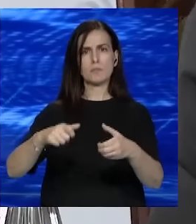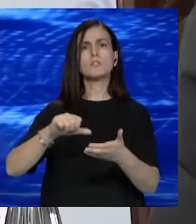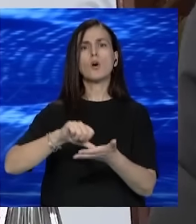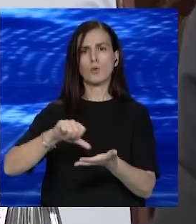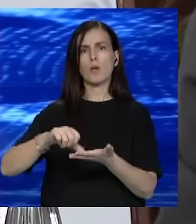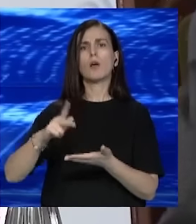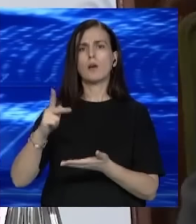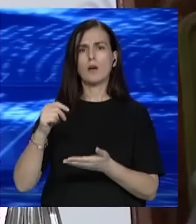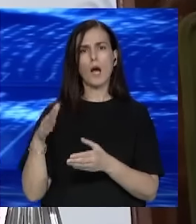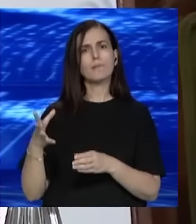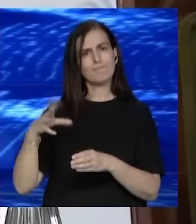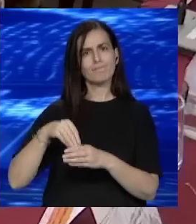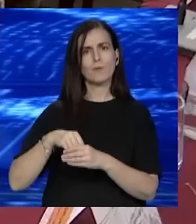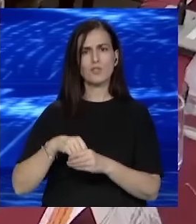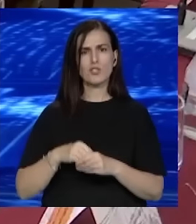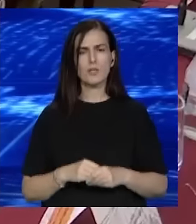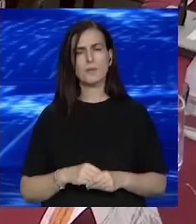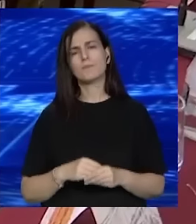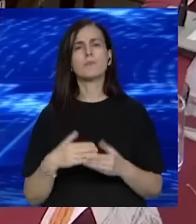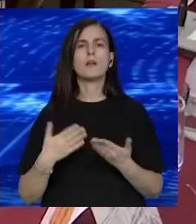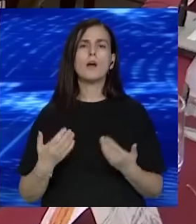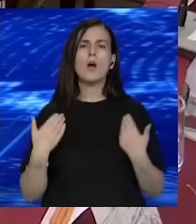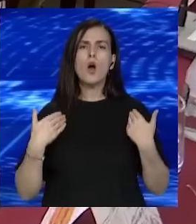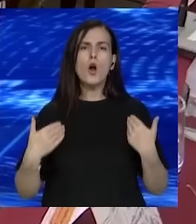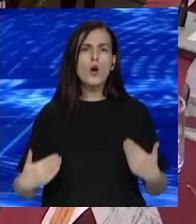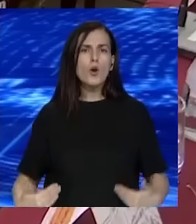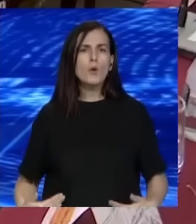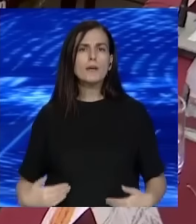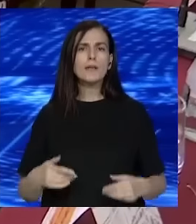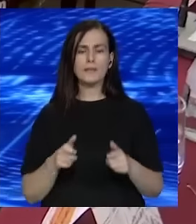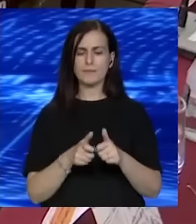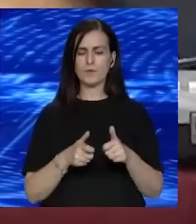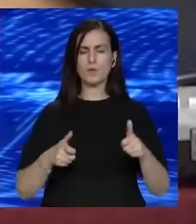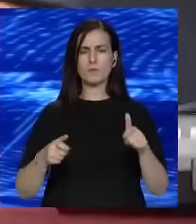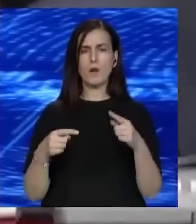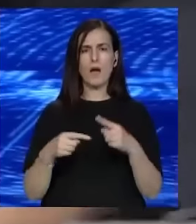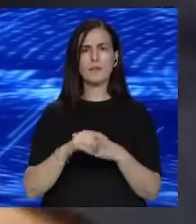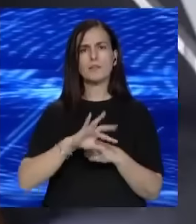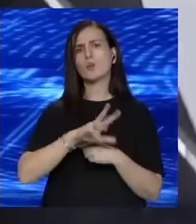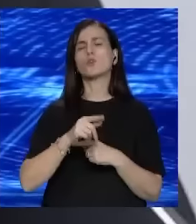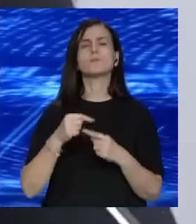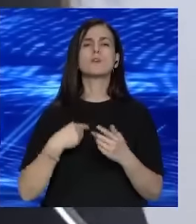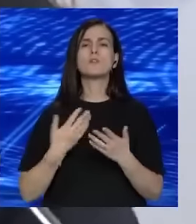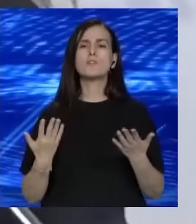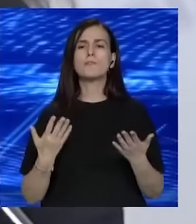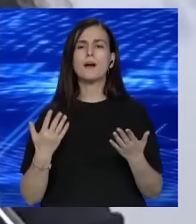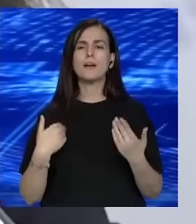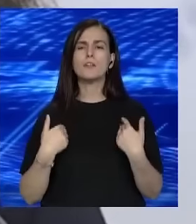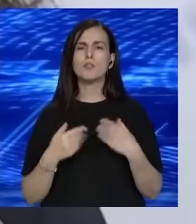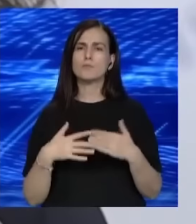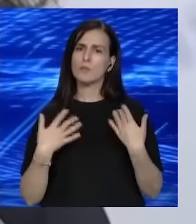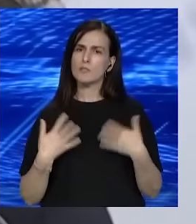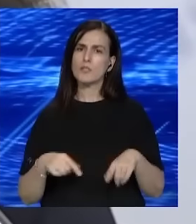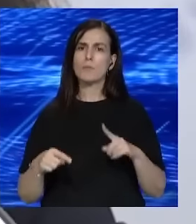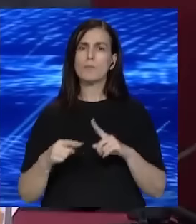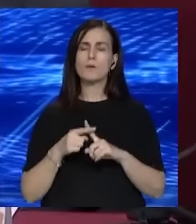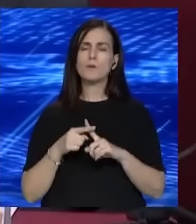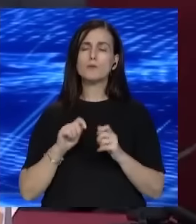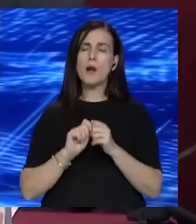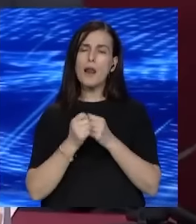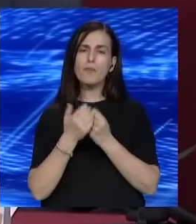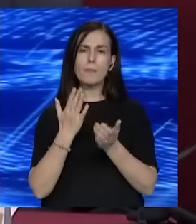ndonë se cilësuan të rëndësishëm rolin e Komisionit Antikorrupsion për realizimin e reformave. Një zëri thanë se s'mund të ketë kthim pas të reformës në drejtësi. Ambasadori i